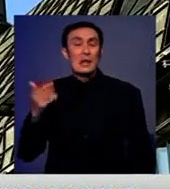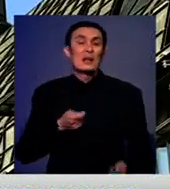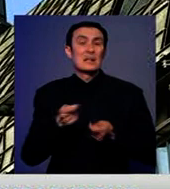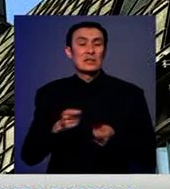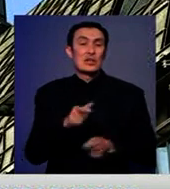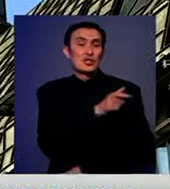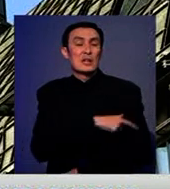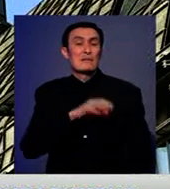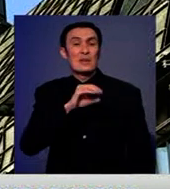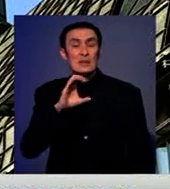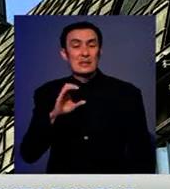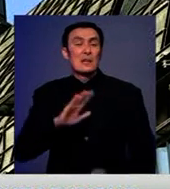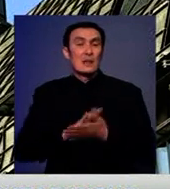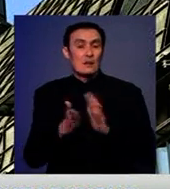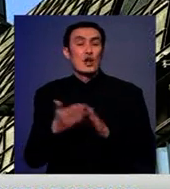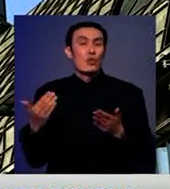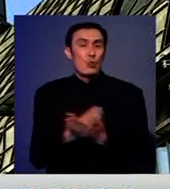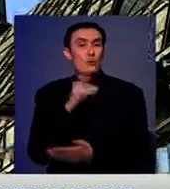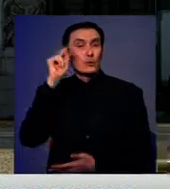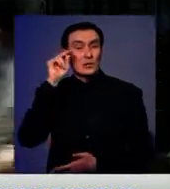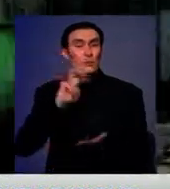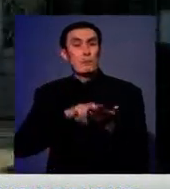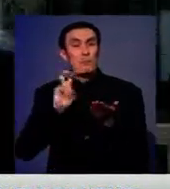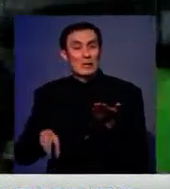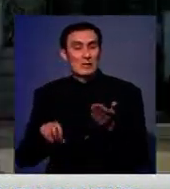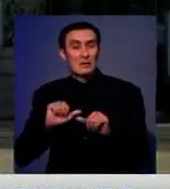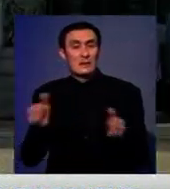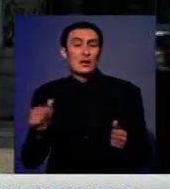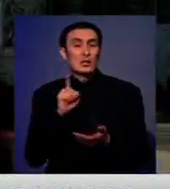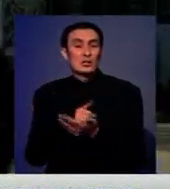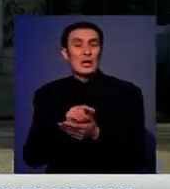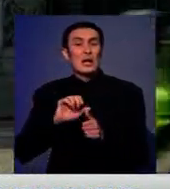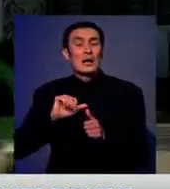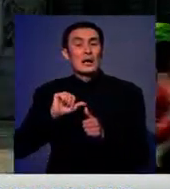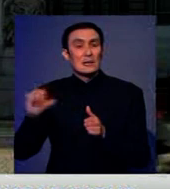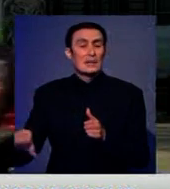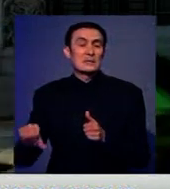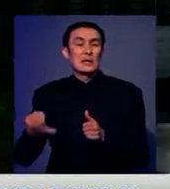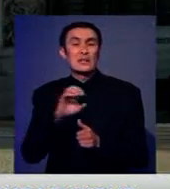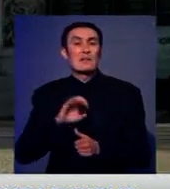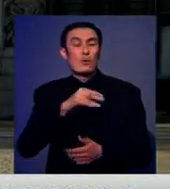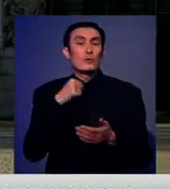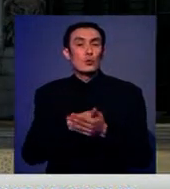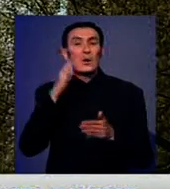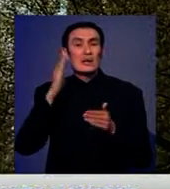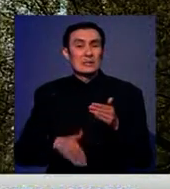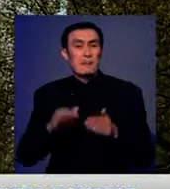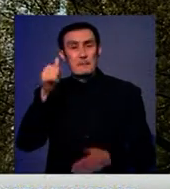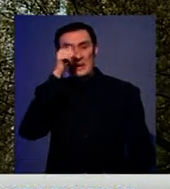лидеры стран-членов ЕС согласовали новую дату Брексита. Теперь страна должна отделиться от Евросоюза до конца